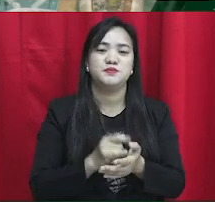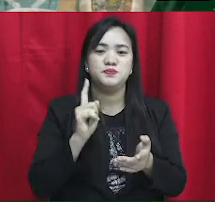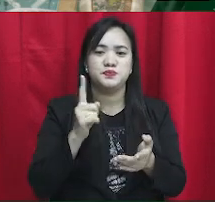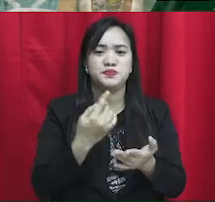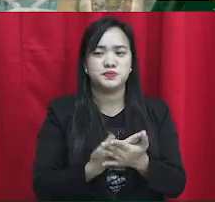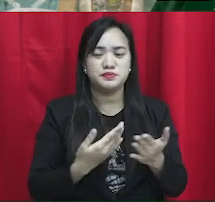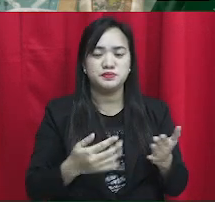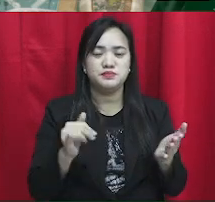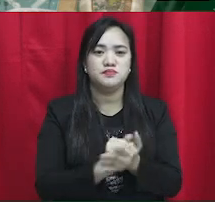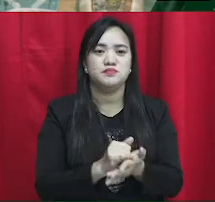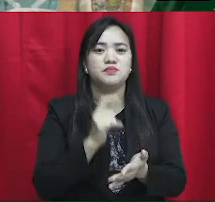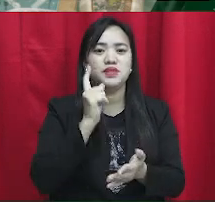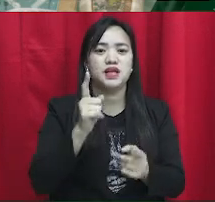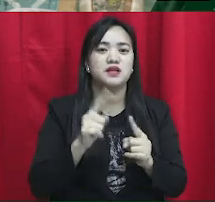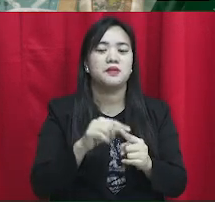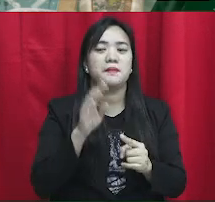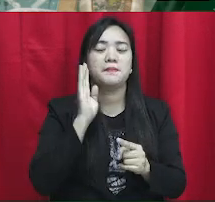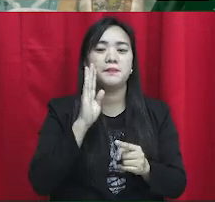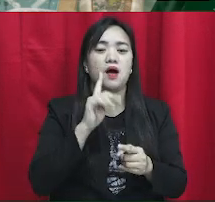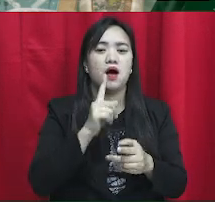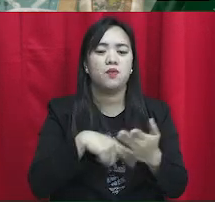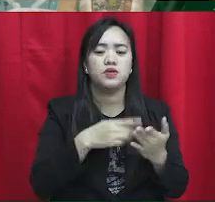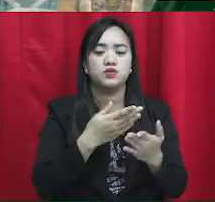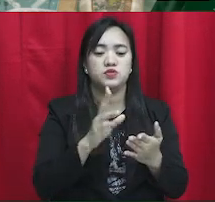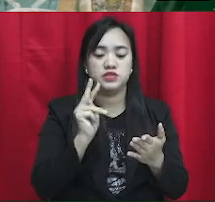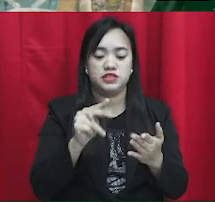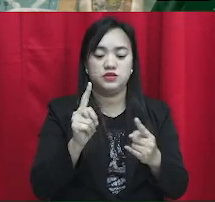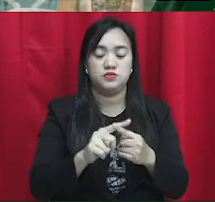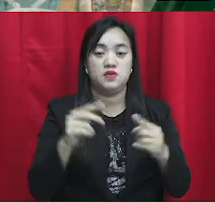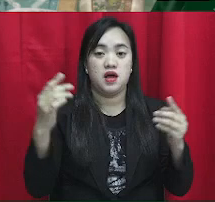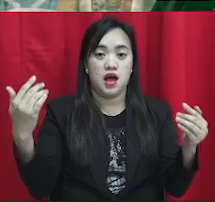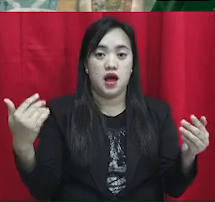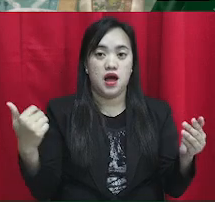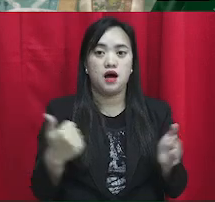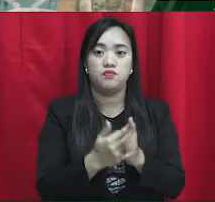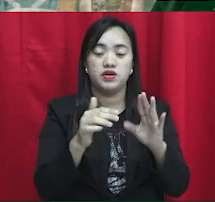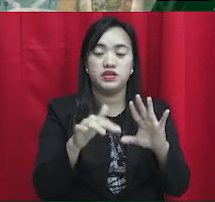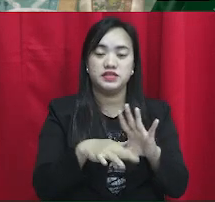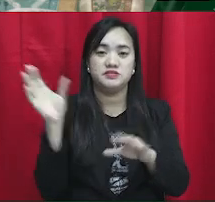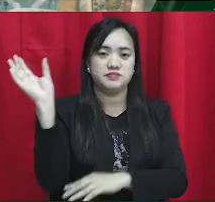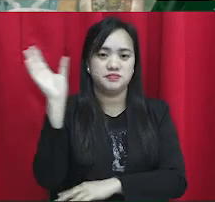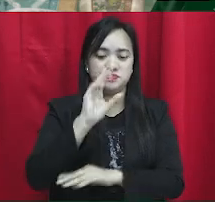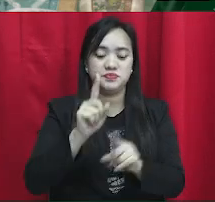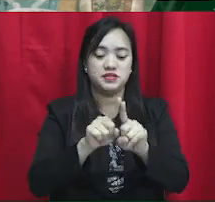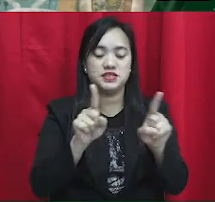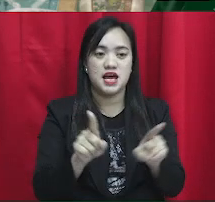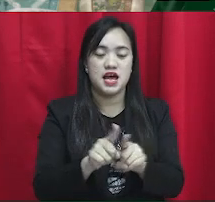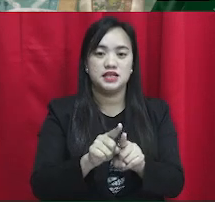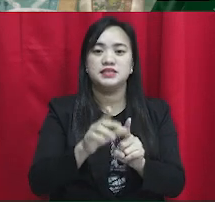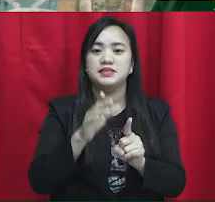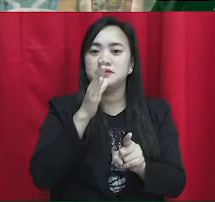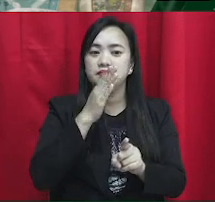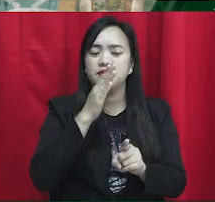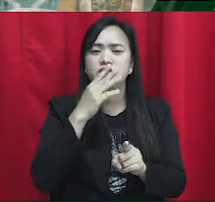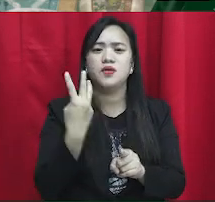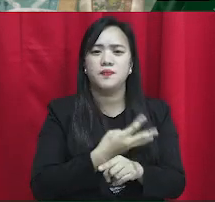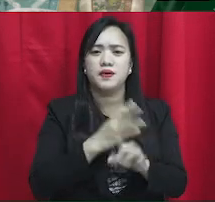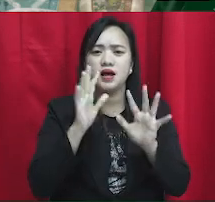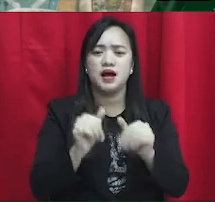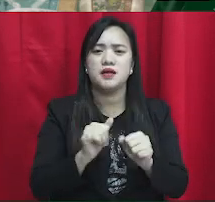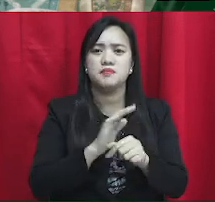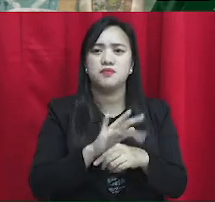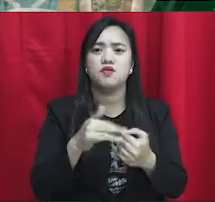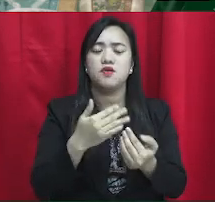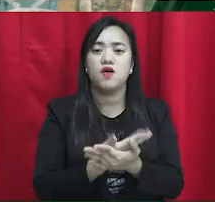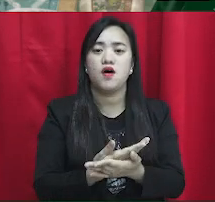ni Sir Jow. Kung ano ang i-avoid ngayong Christmas. At bilang isang nanay, tayo na yung magiging pattern ng ating